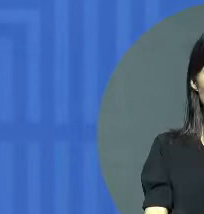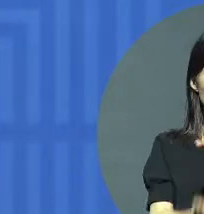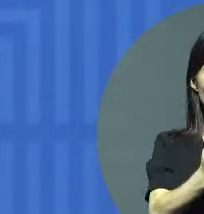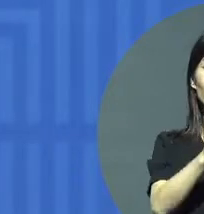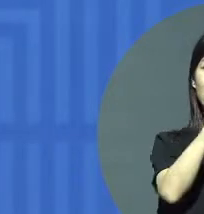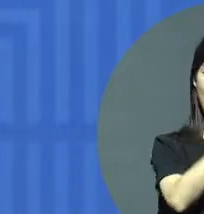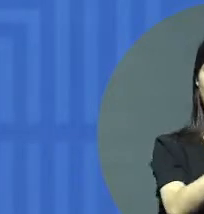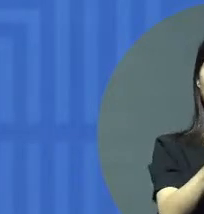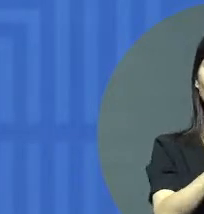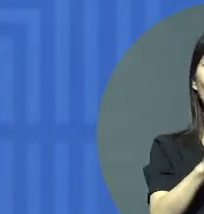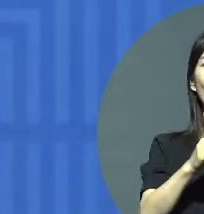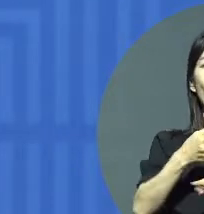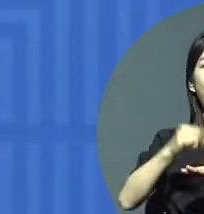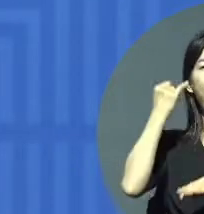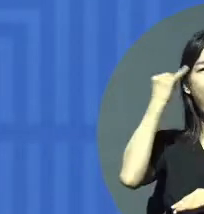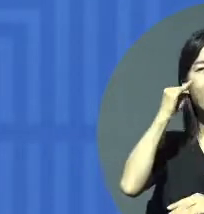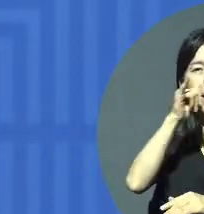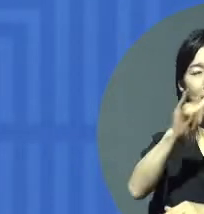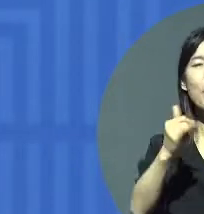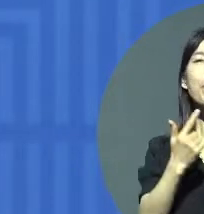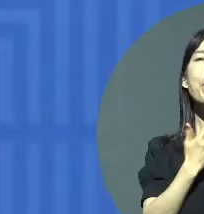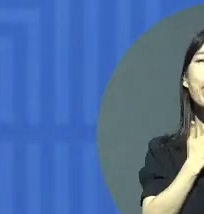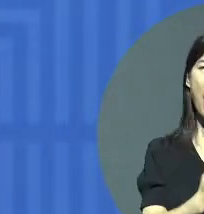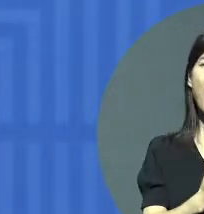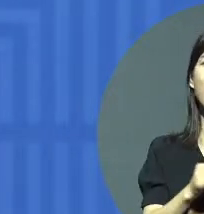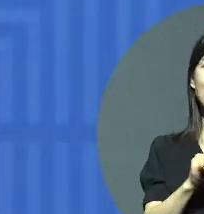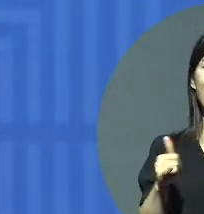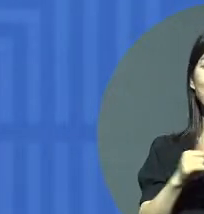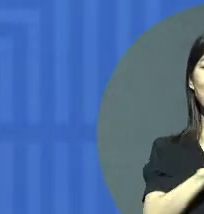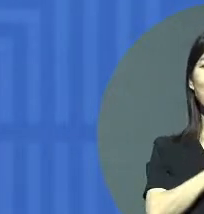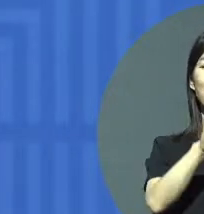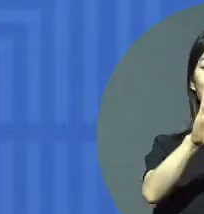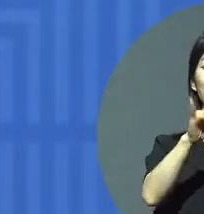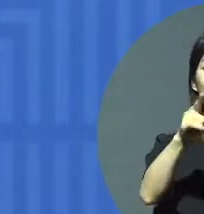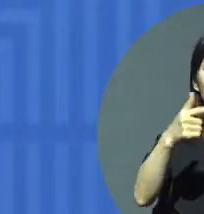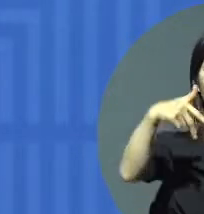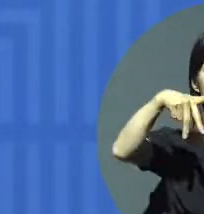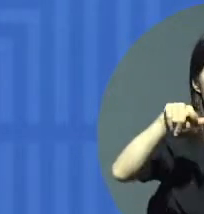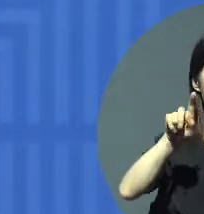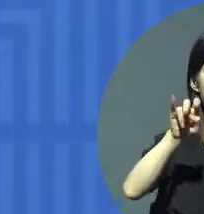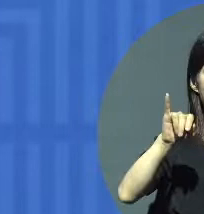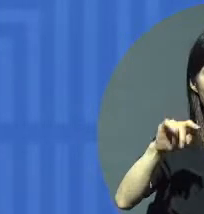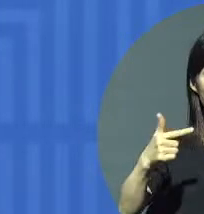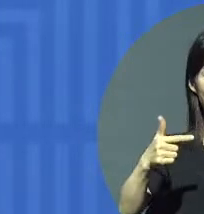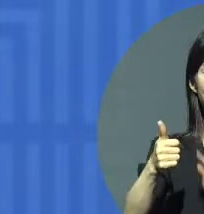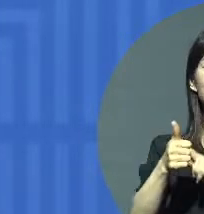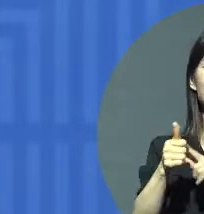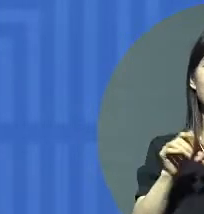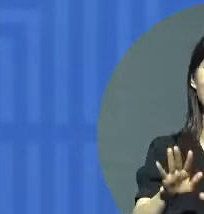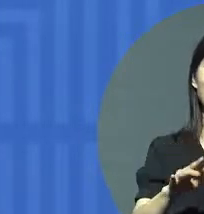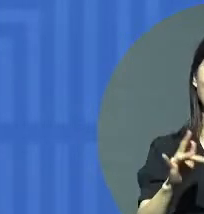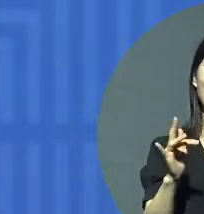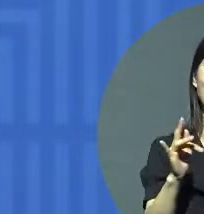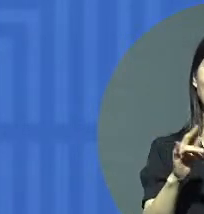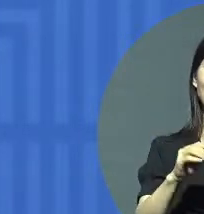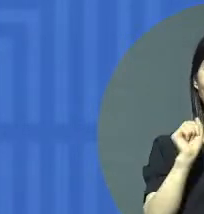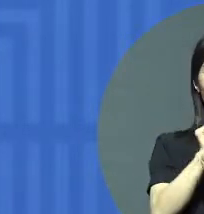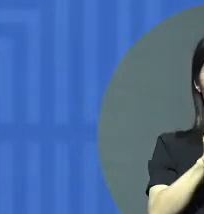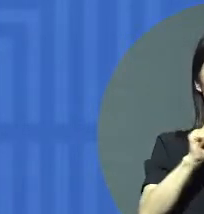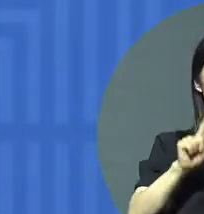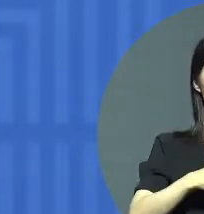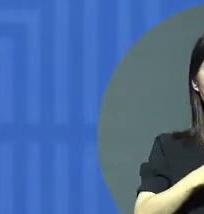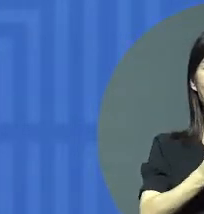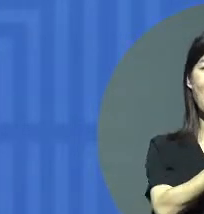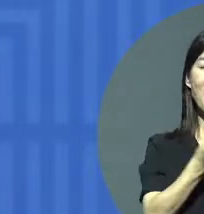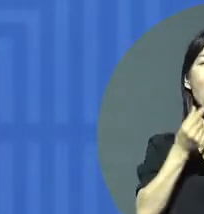디자인상을 수상한 바 있는 벤자민 휴버트. 네, 팬데믹 상황으로 인해서 온라인으로 모시게 된 점 다시 한번